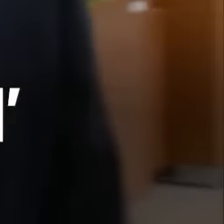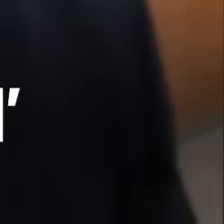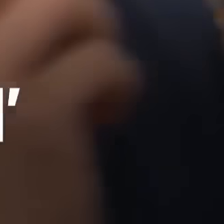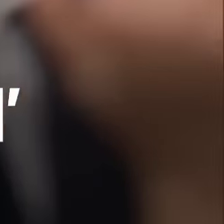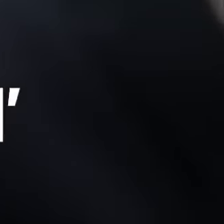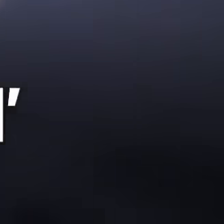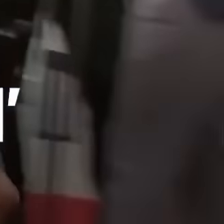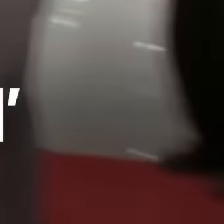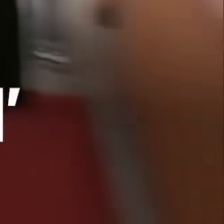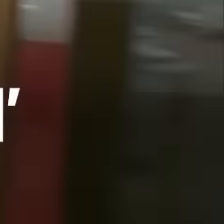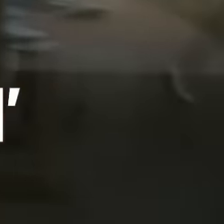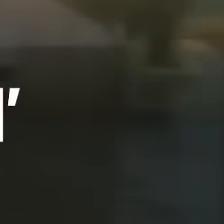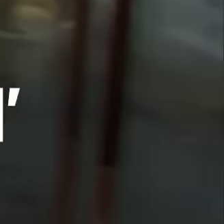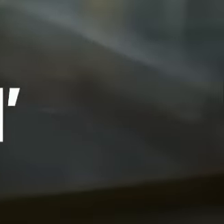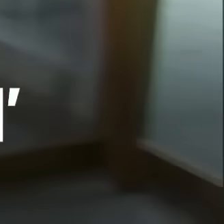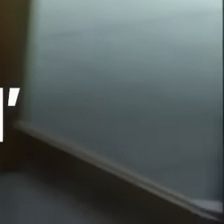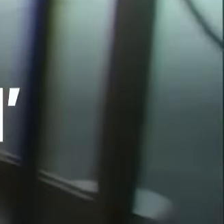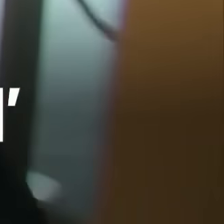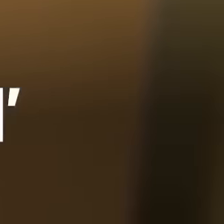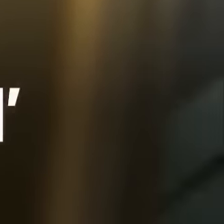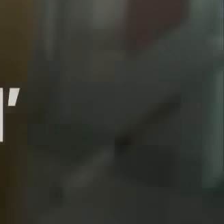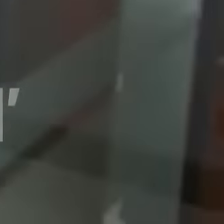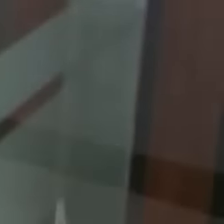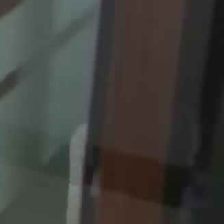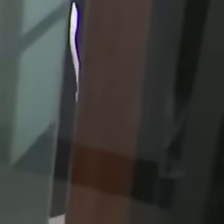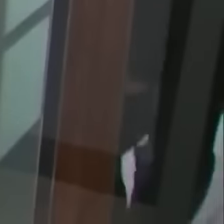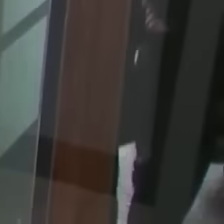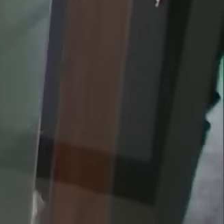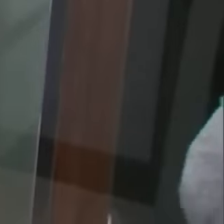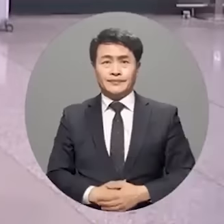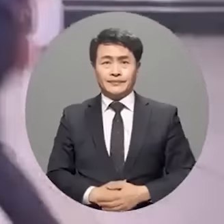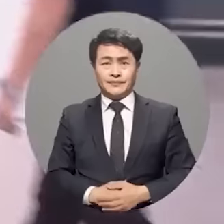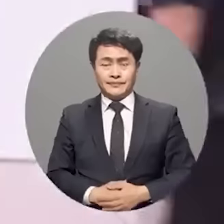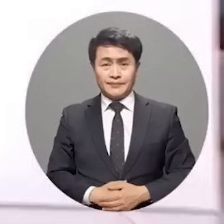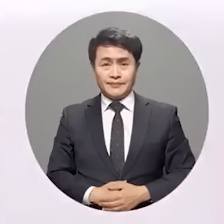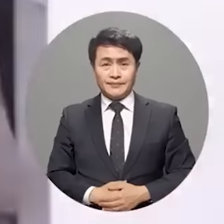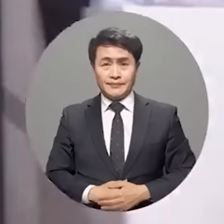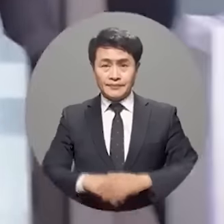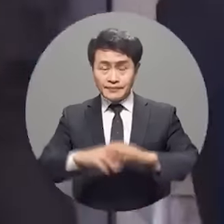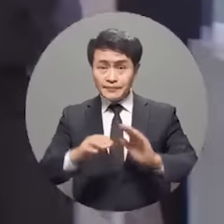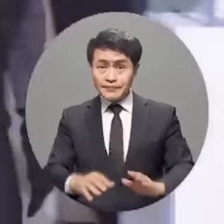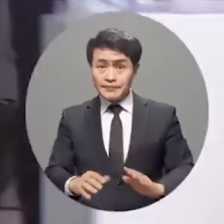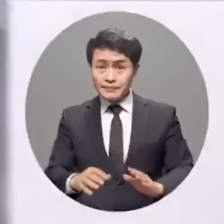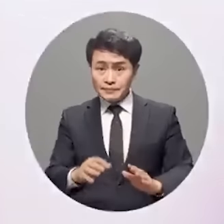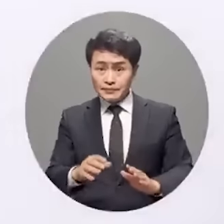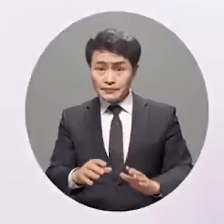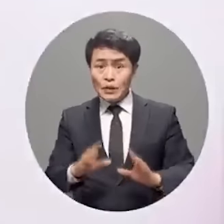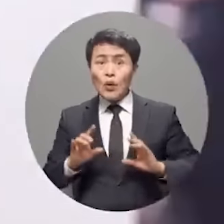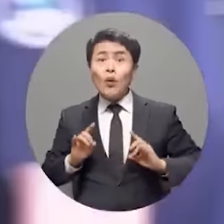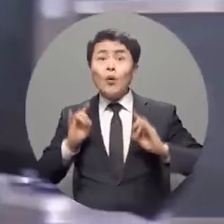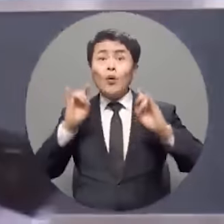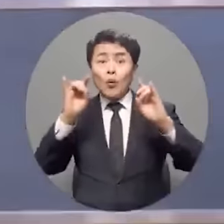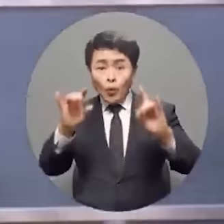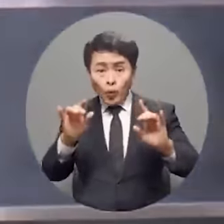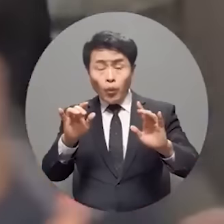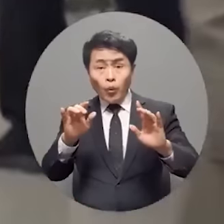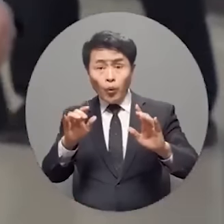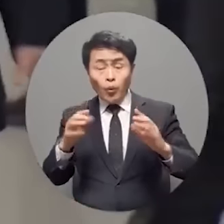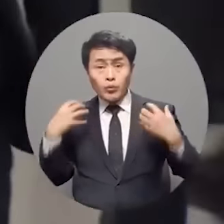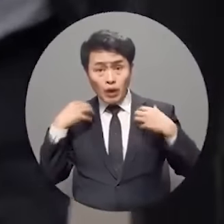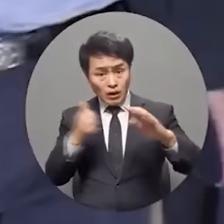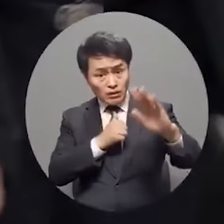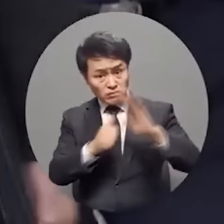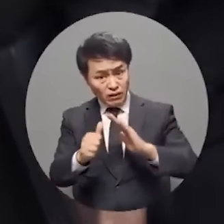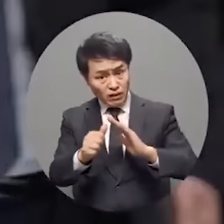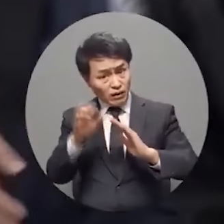공관장 회의의 마지막 날인 29일 사퇴했습니다 부임지인 호주에 열흘도 머물지 않은 채